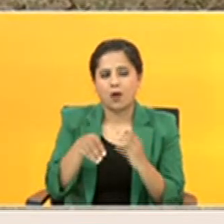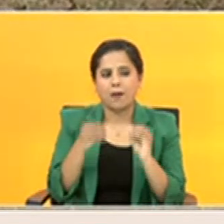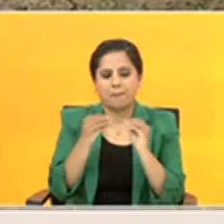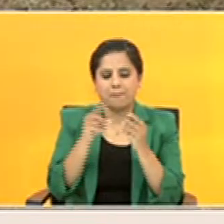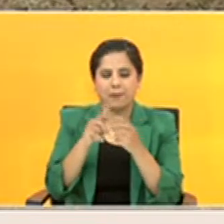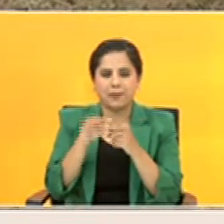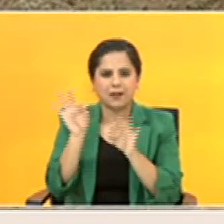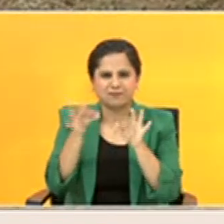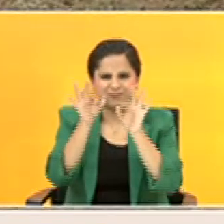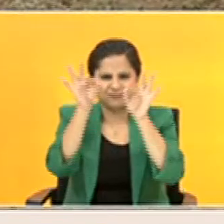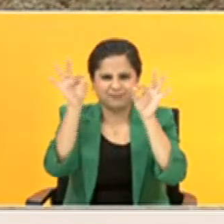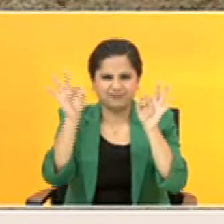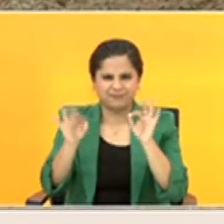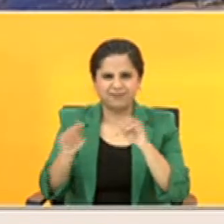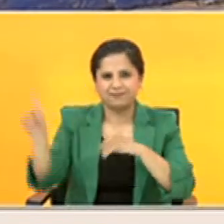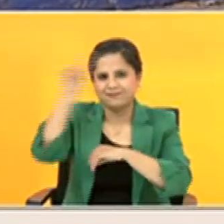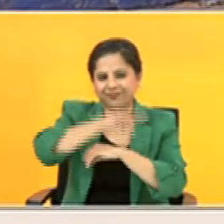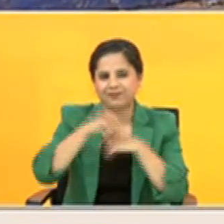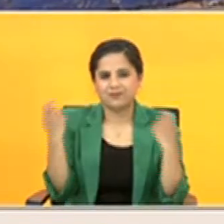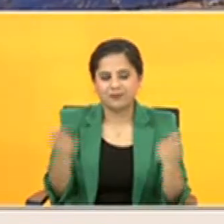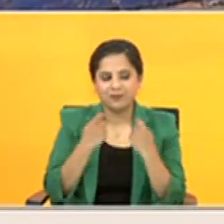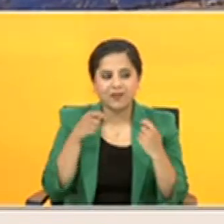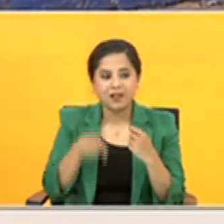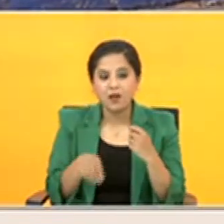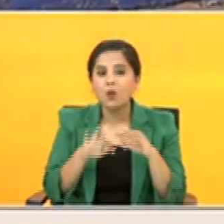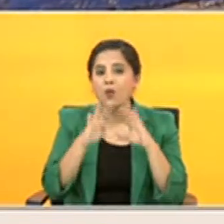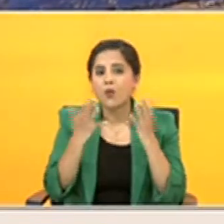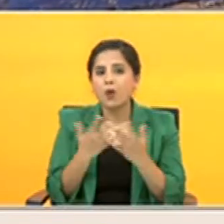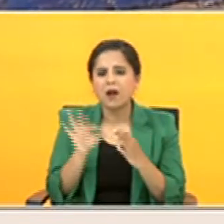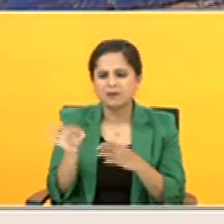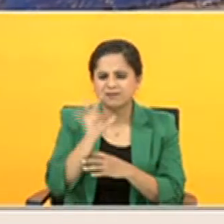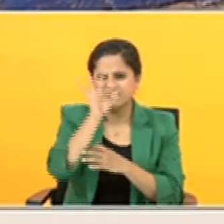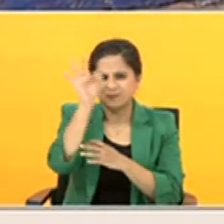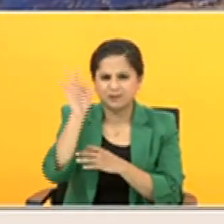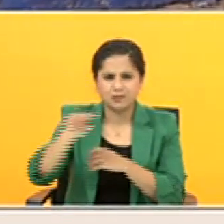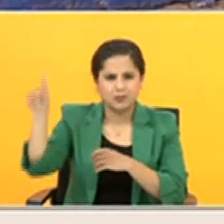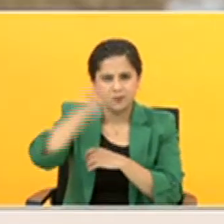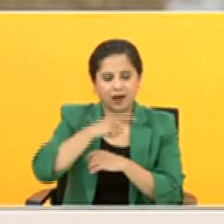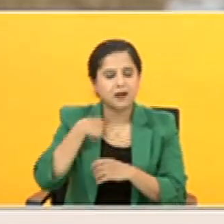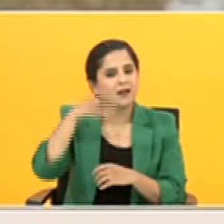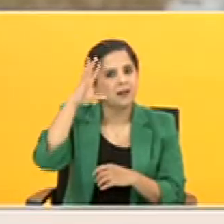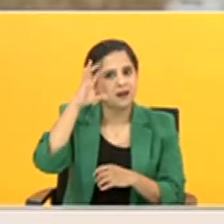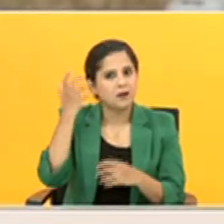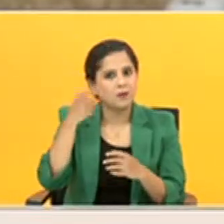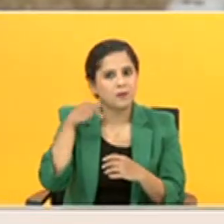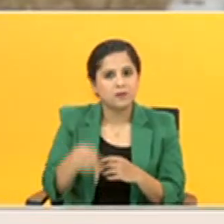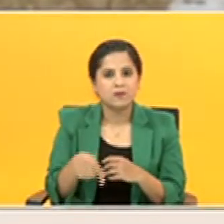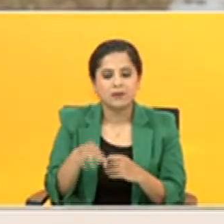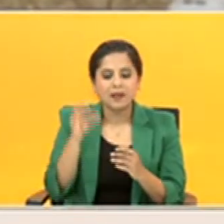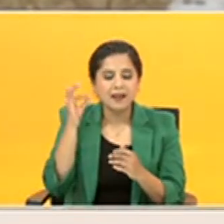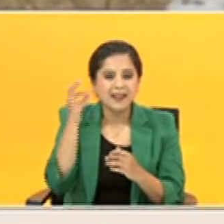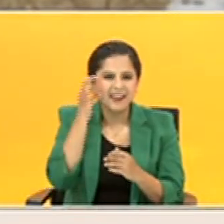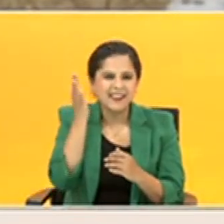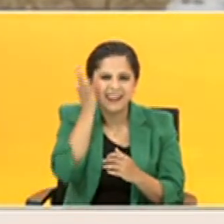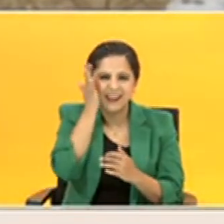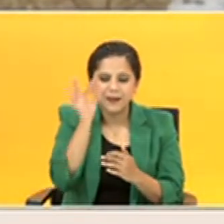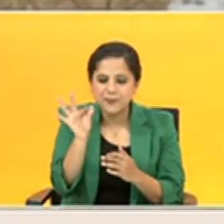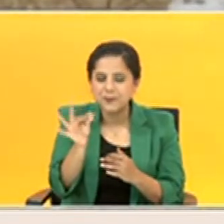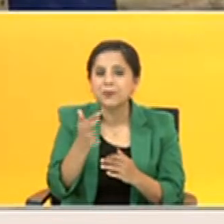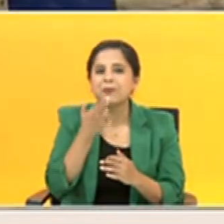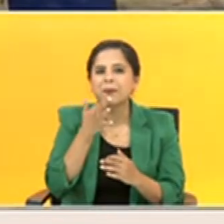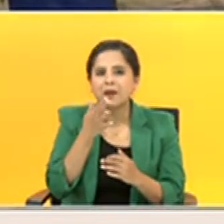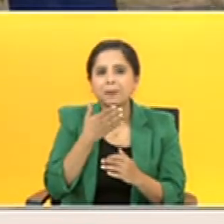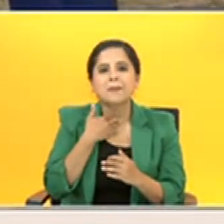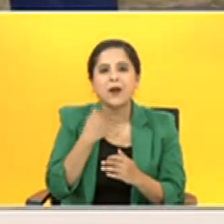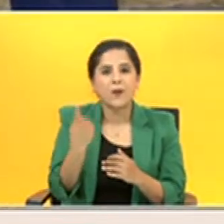गया, यानी एक ऐसा दिन जो हमें याद दिलाता है कि शहद सिर्फ मिठास नहीं,